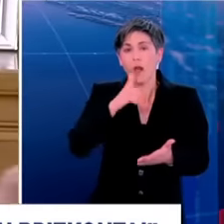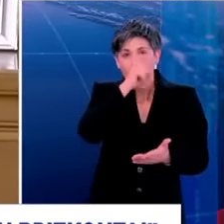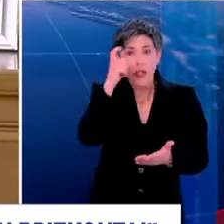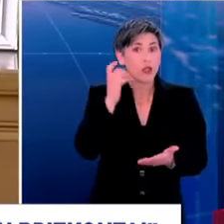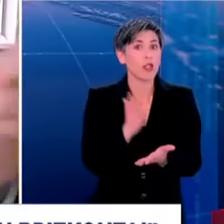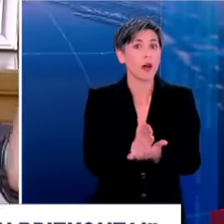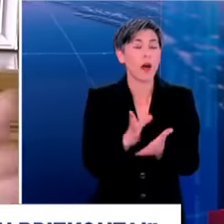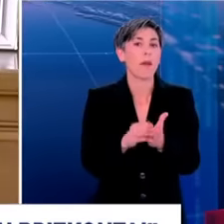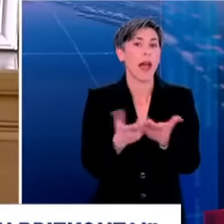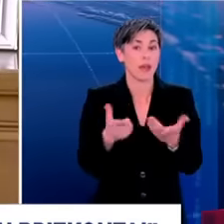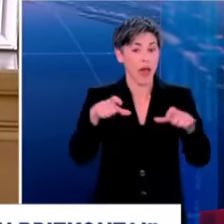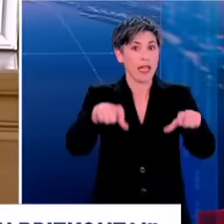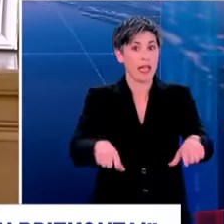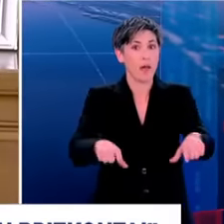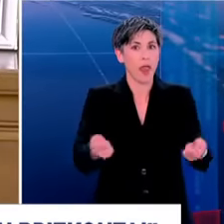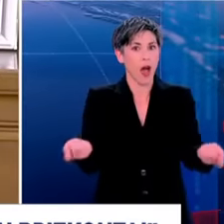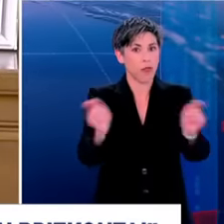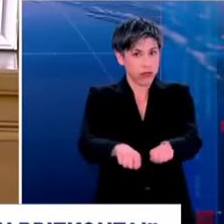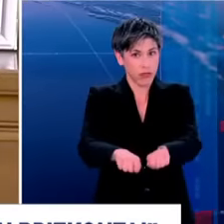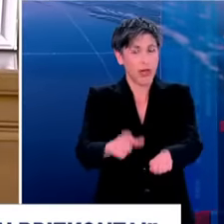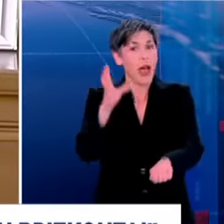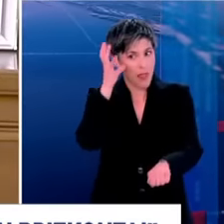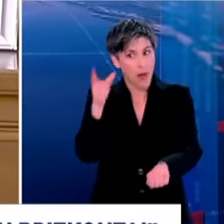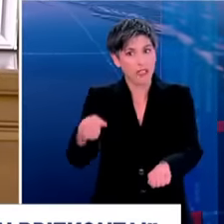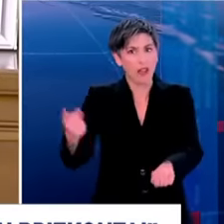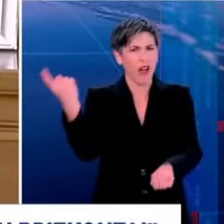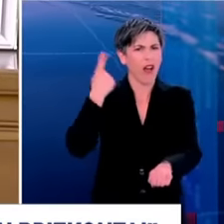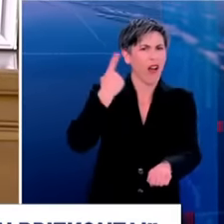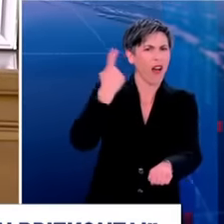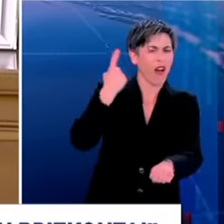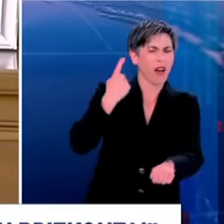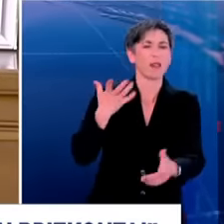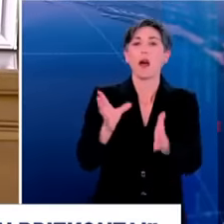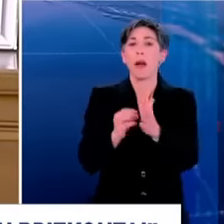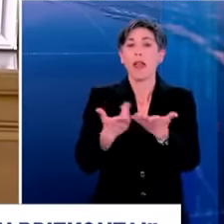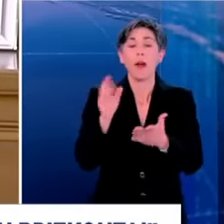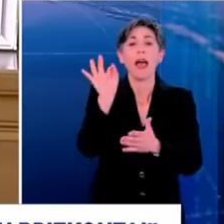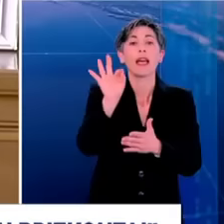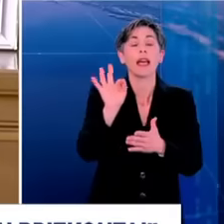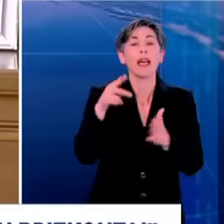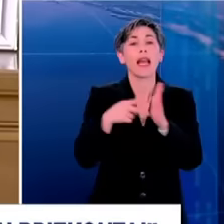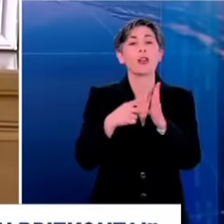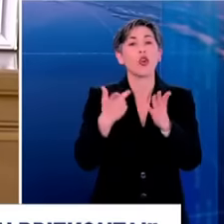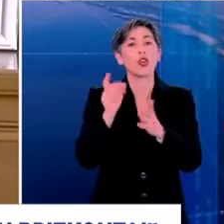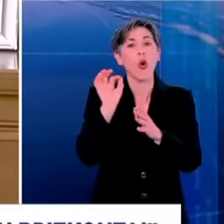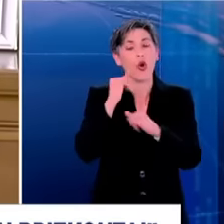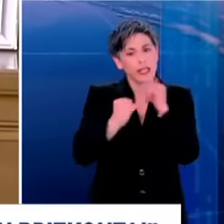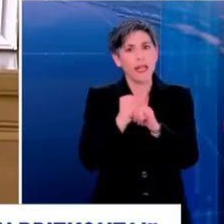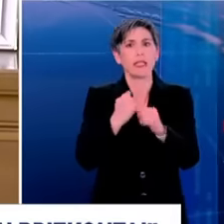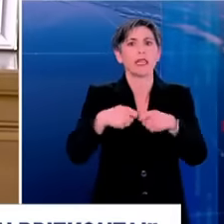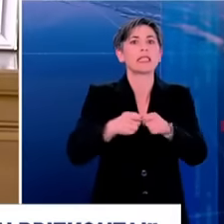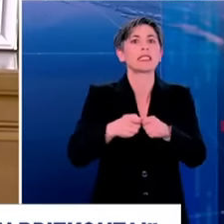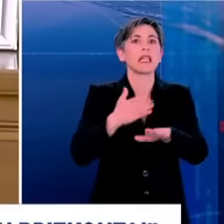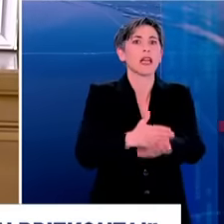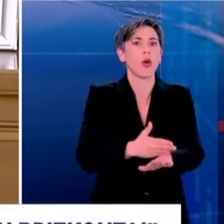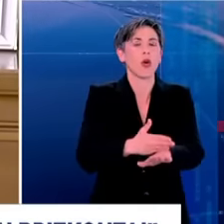Το κλείσιμο των γηπέδων, θυμάστε την κριτική ακούσαμε, τις αυτοματοποιημένες ποινές, το ηλεκτρονικό εισιτήριο. Και η αλήθεια είναι ότι η κατάσταση σήμερα